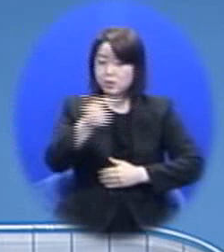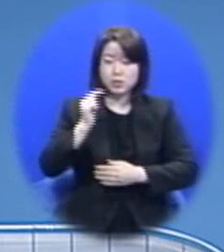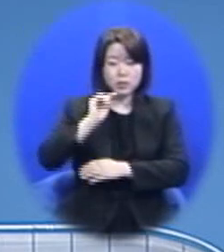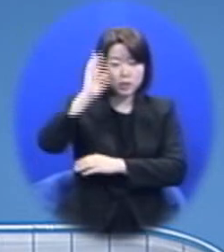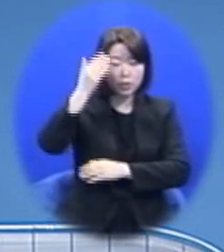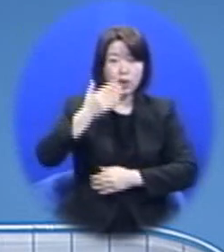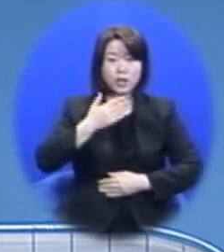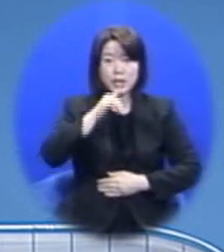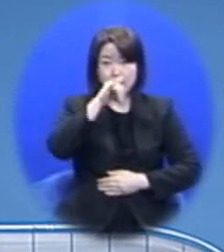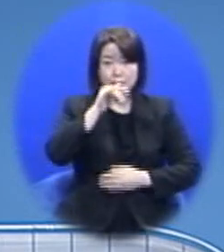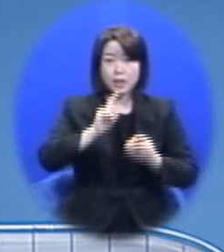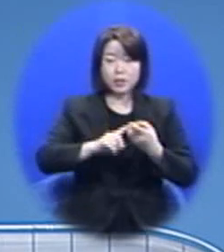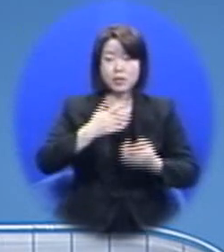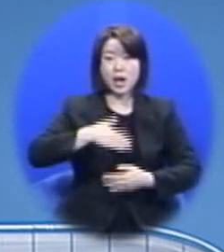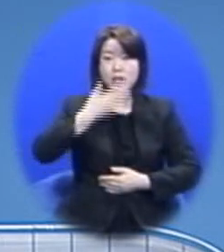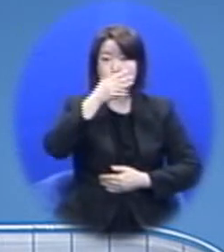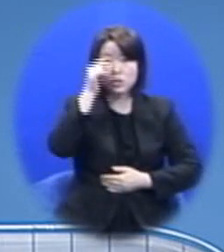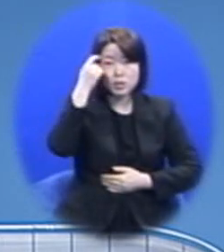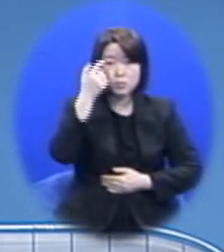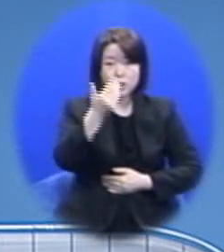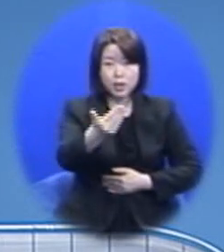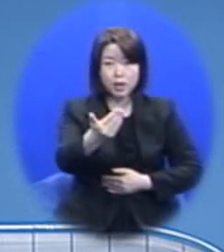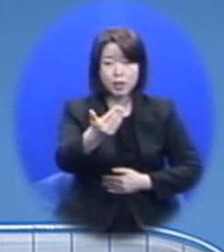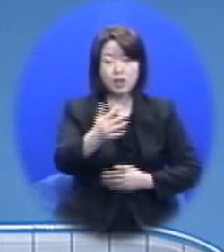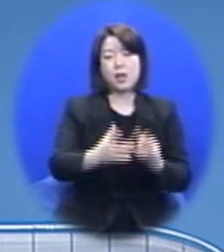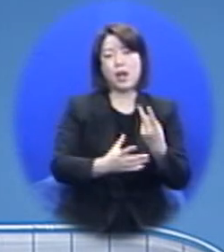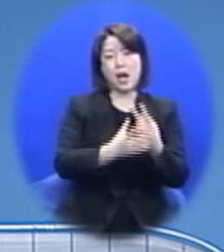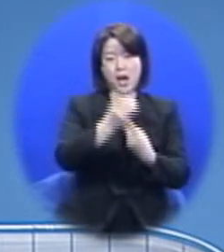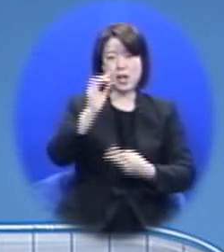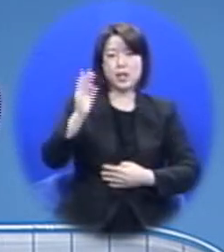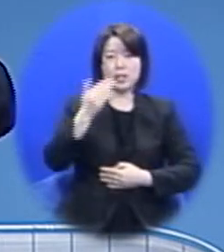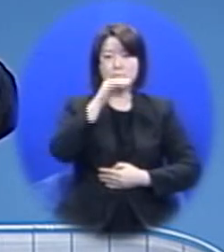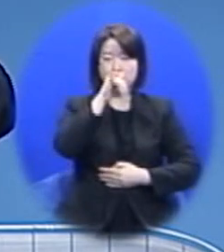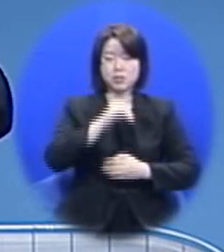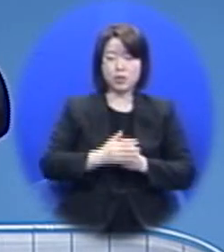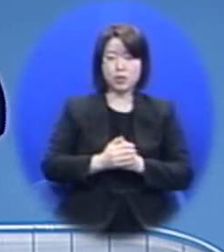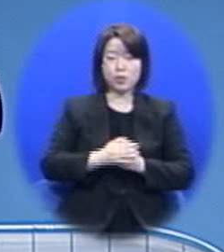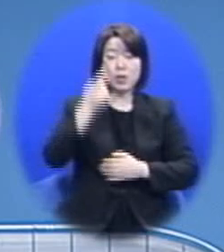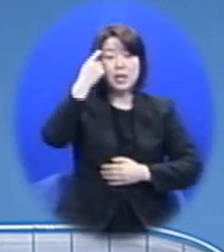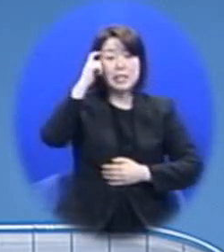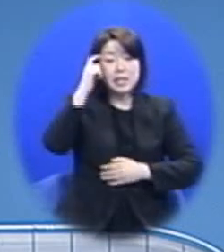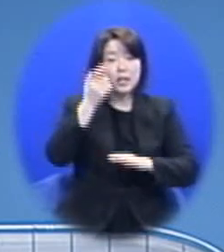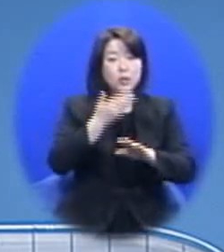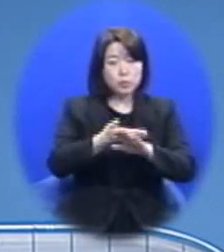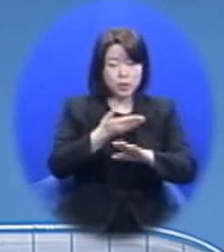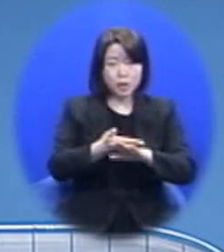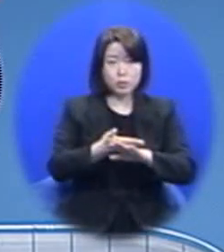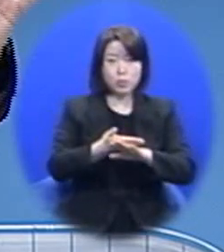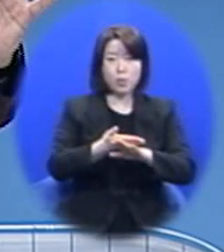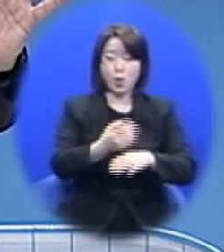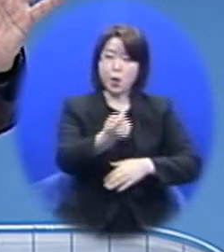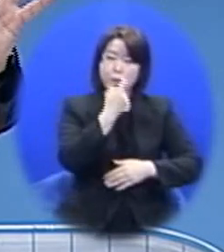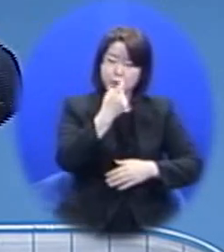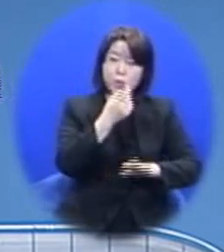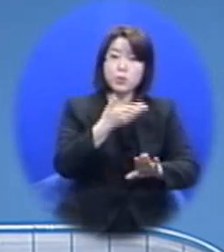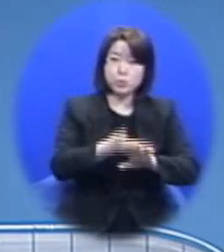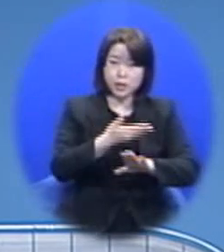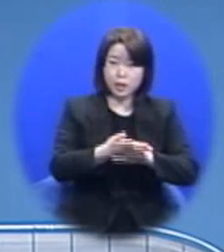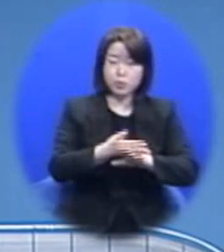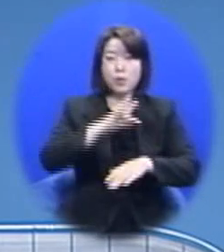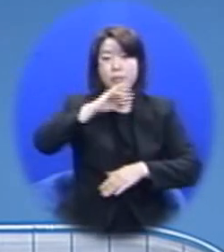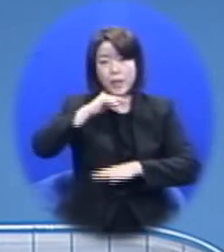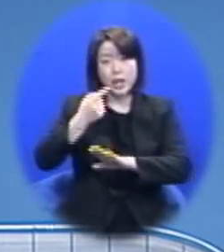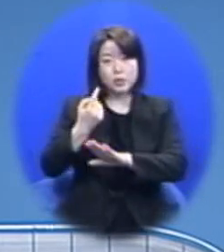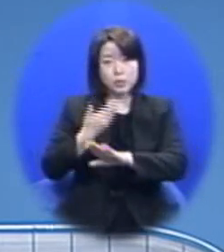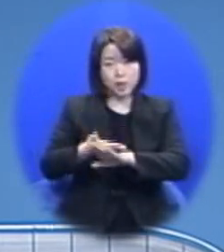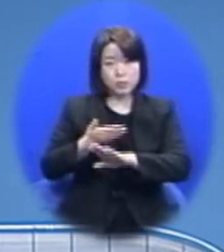수 있을까요? 하나됨에 있습니다. 하나됨. 생각도 다르고, 그리고 배운 것도 다르고, 나이도